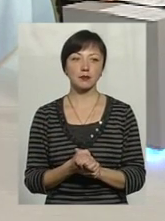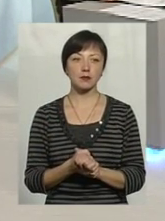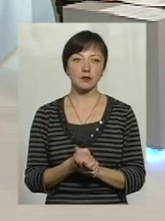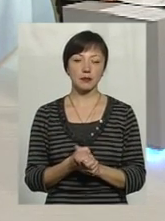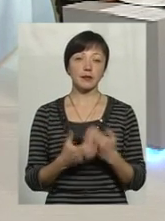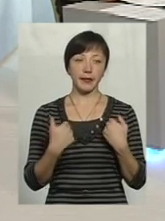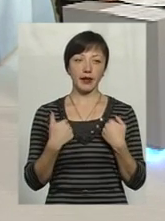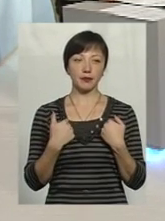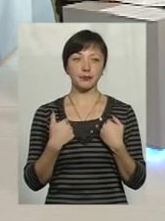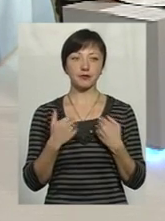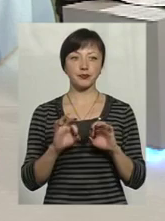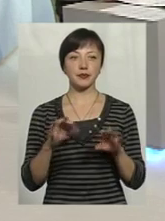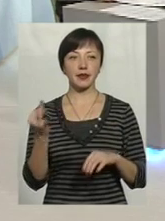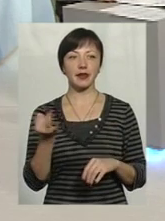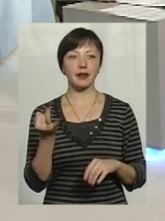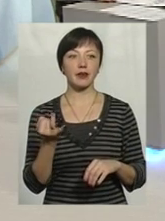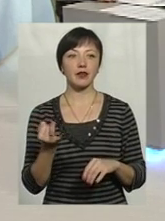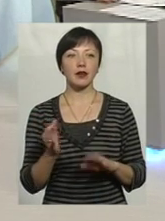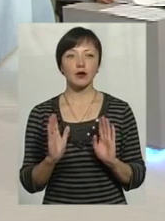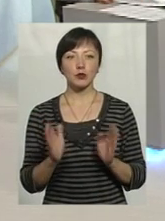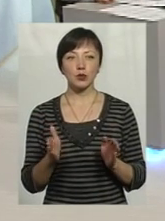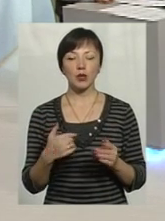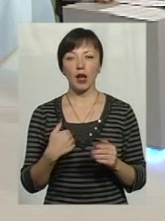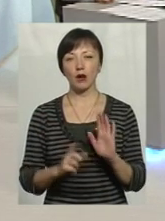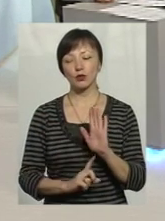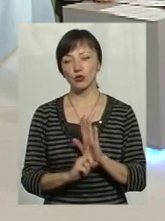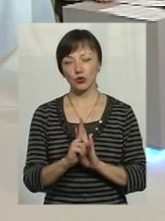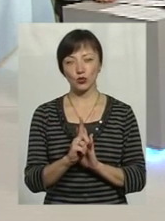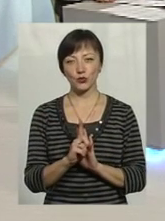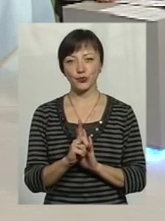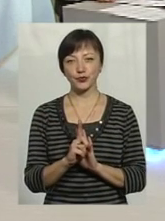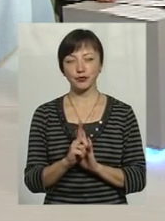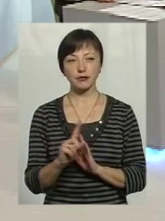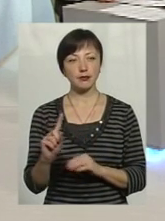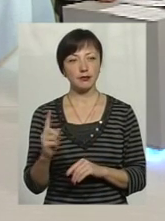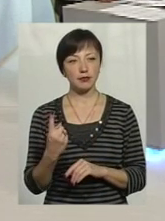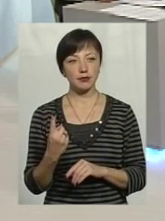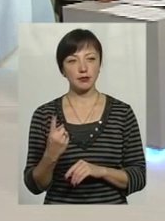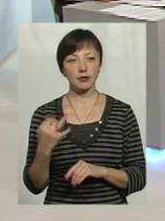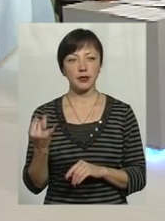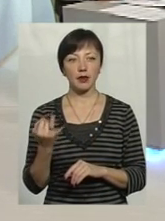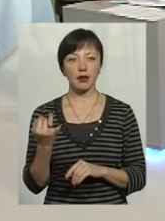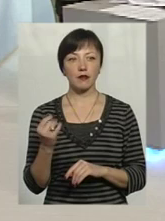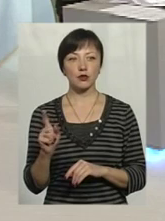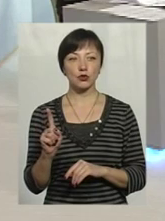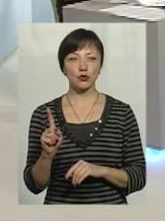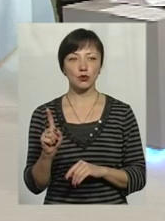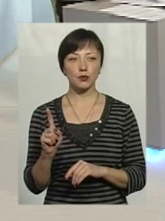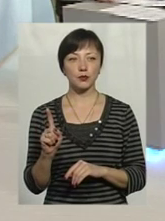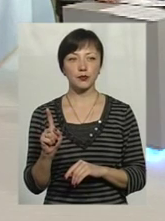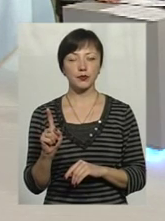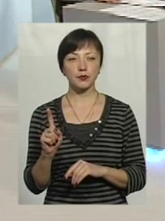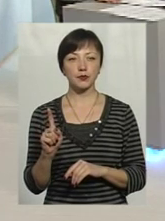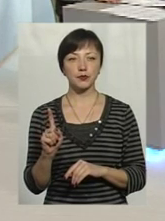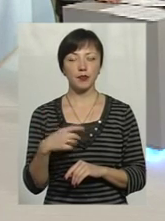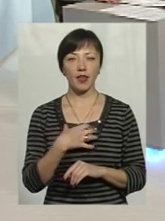по цифрах. Тут дуже все цікаво. Я розпочну. По-перше, дуже цікаво, що якби так,